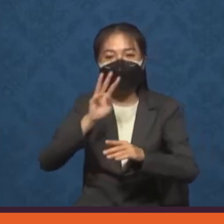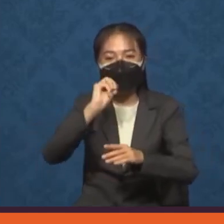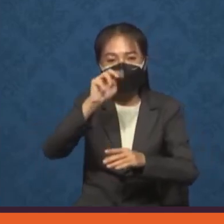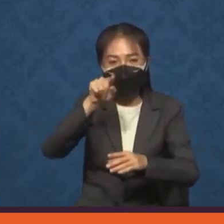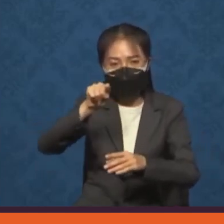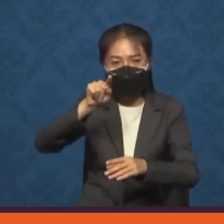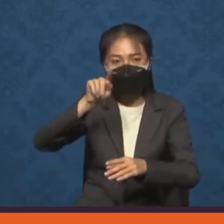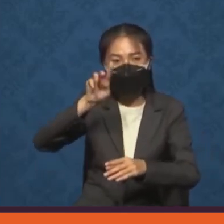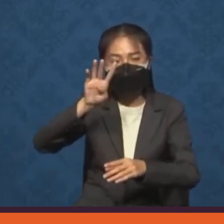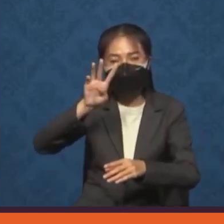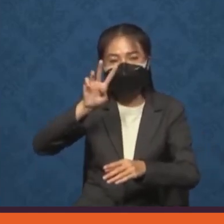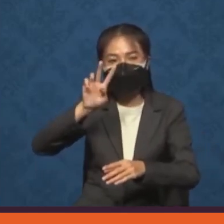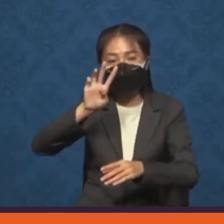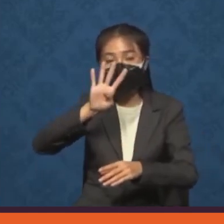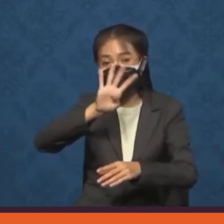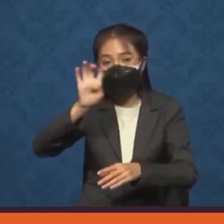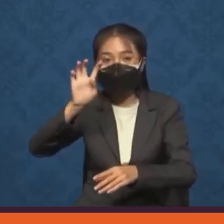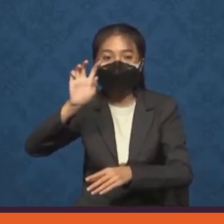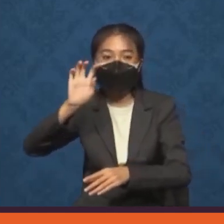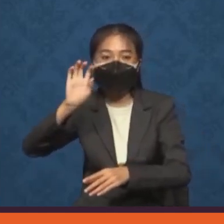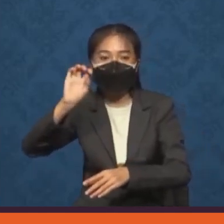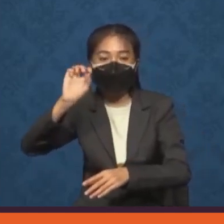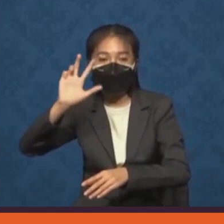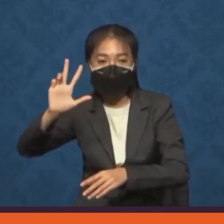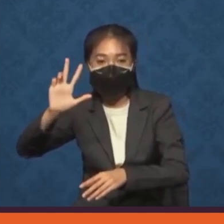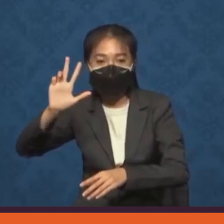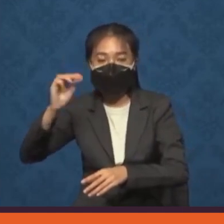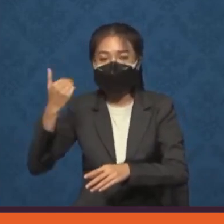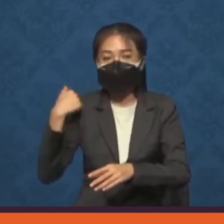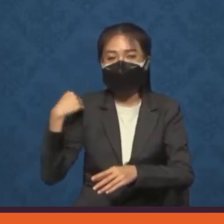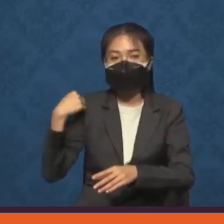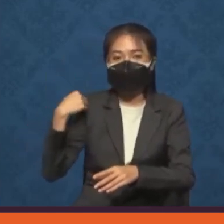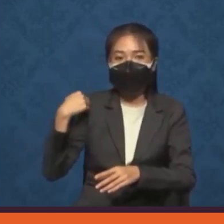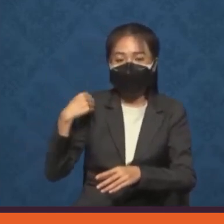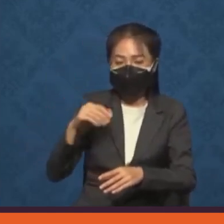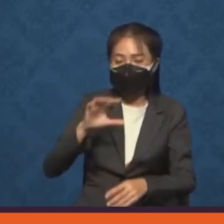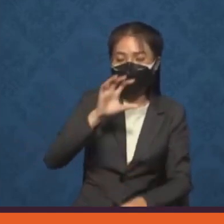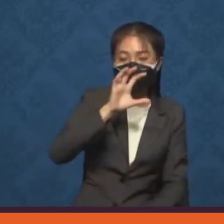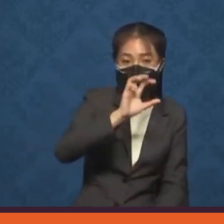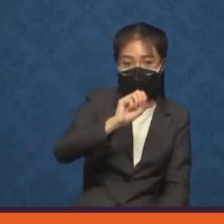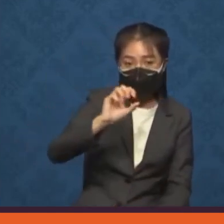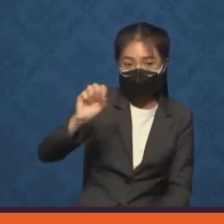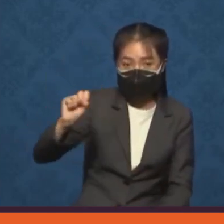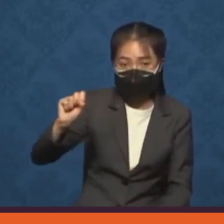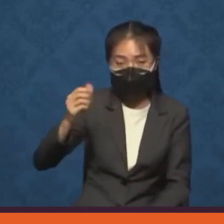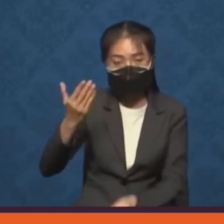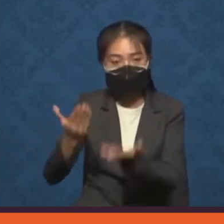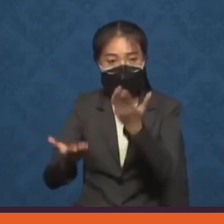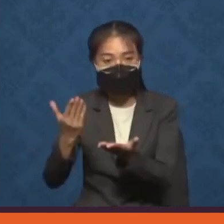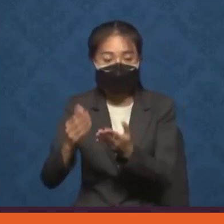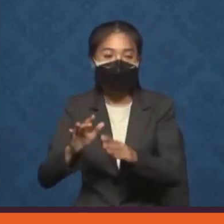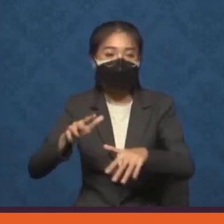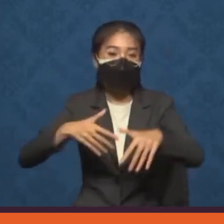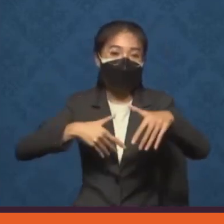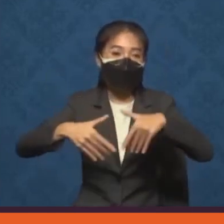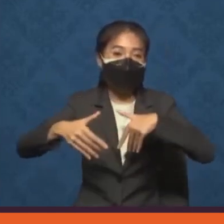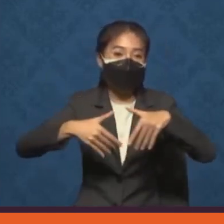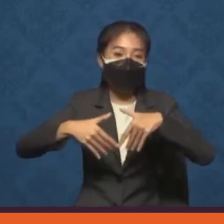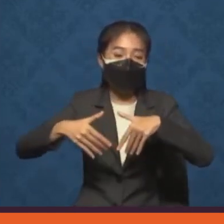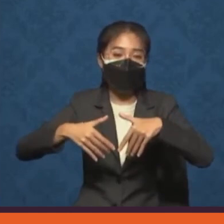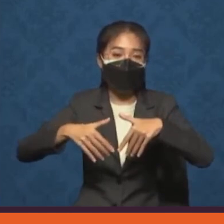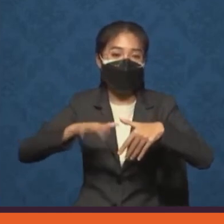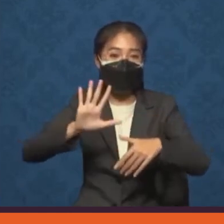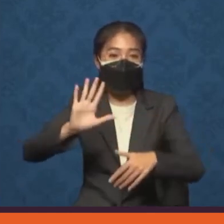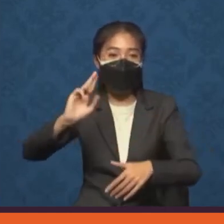านศาลมีพวกองค์กรอิสระอยู่ด้วยแต่ตอนนั้นเนี่ยเขาให้ส.ส.1ใน4หรือประชาชน 50,000 คนเข้าชื่อกันแ